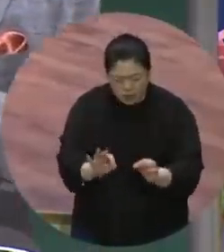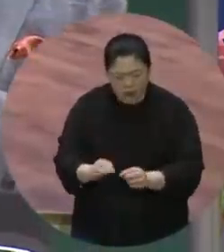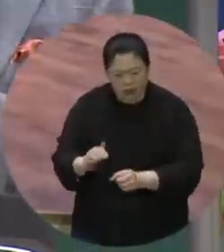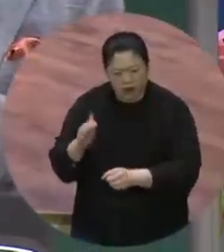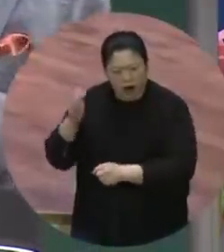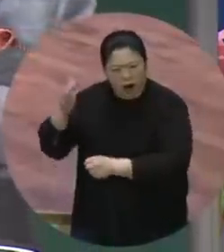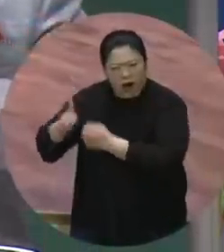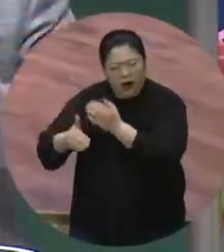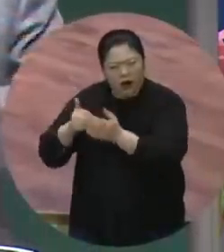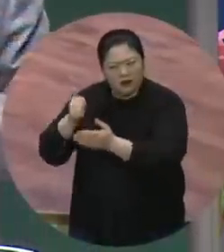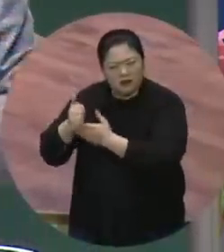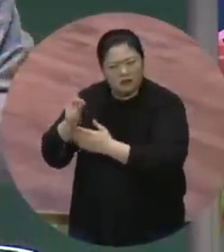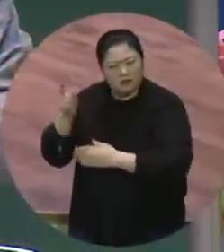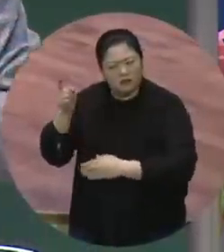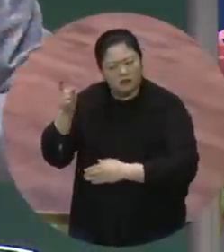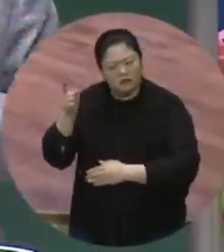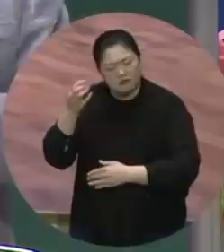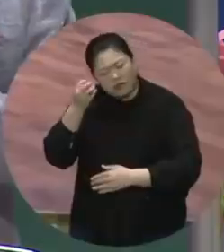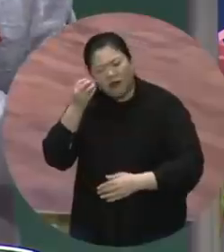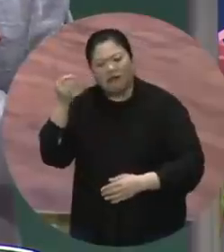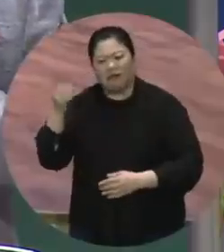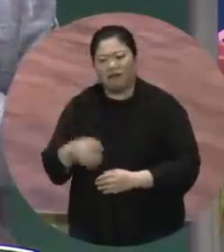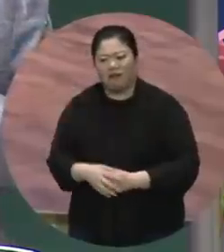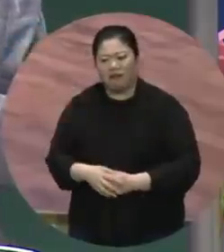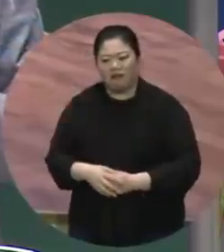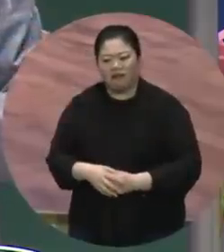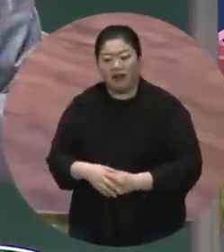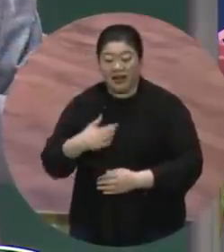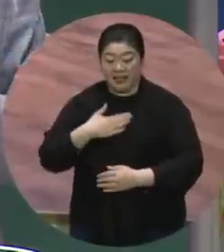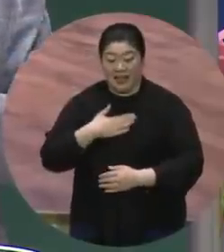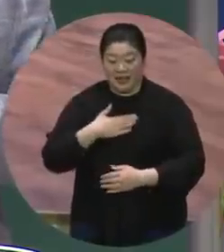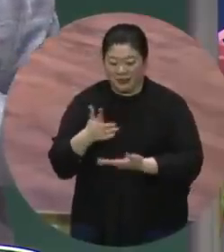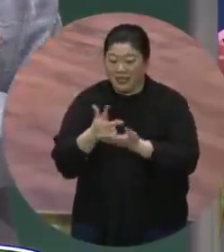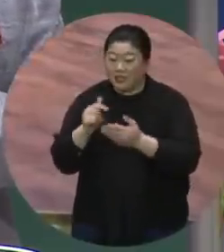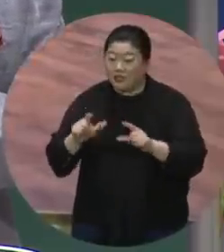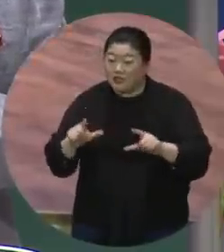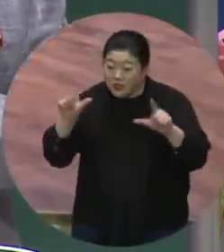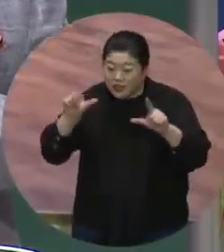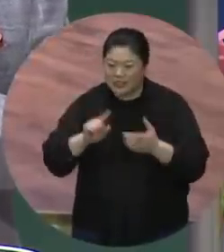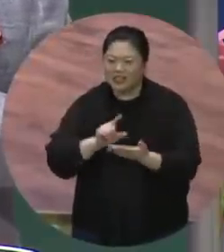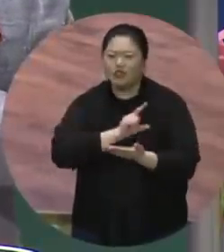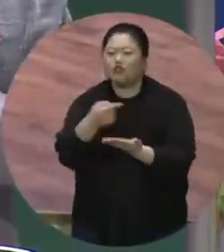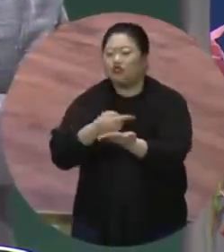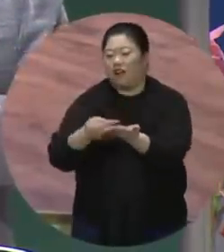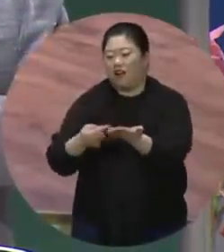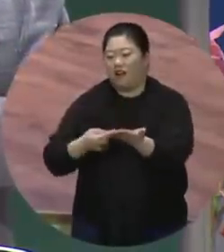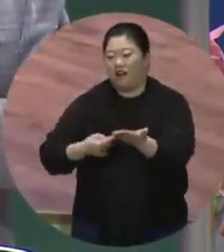아니, 교인이 그래도 주일날요, 우리 내가 통계서를 보잖아요. 매주 올라오잖아요.